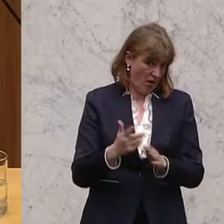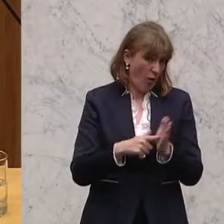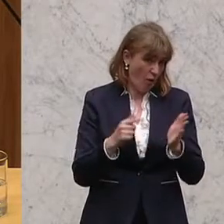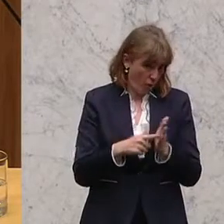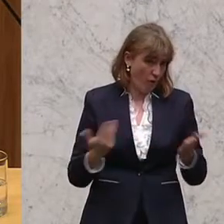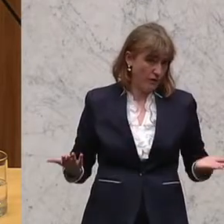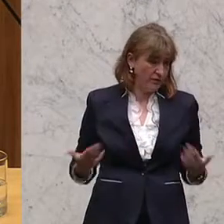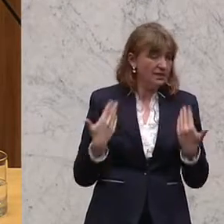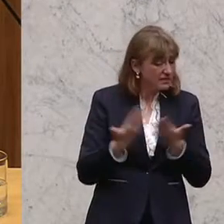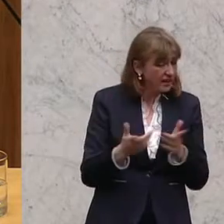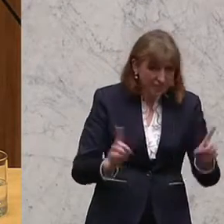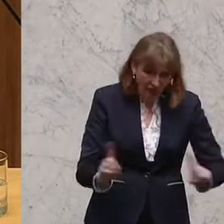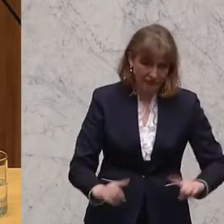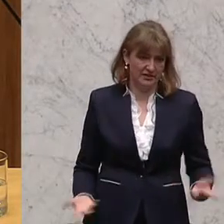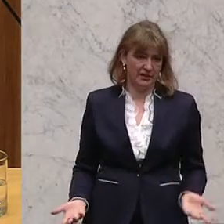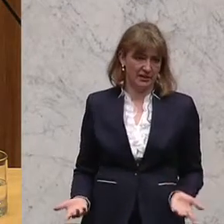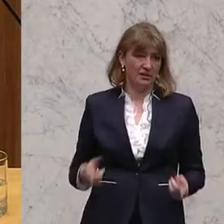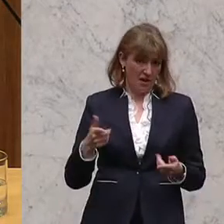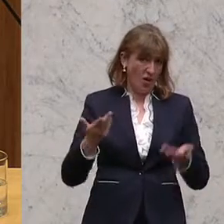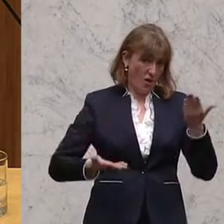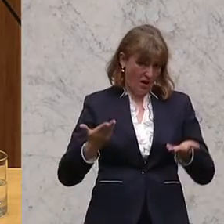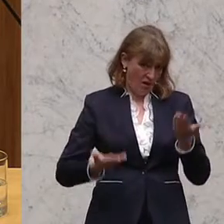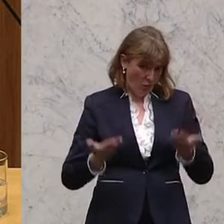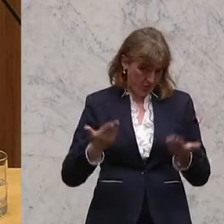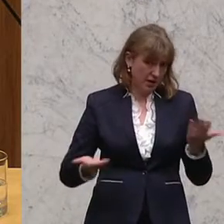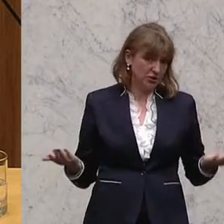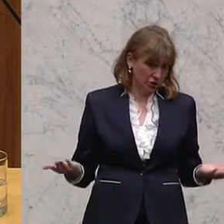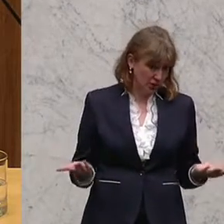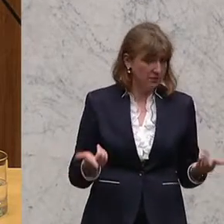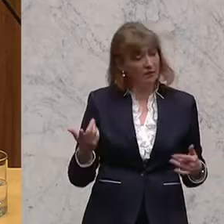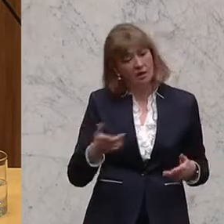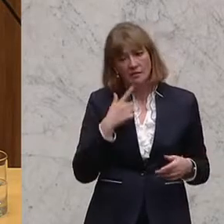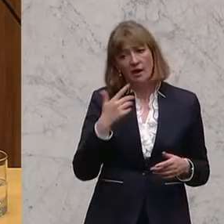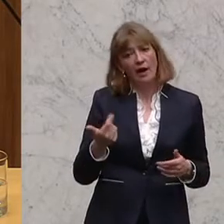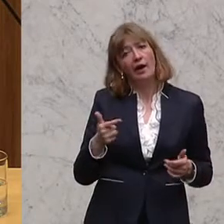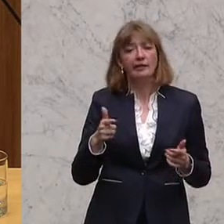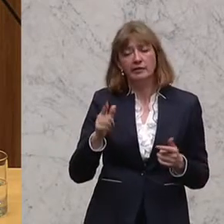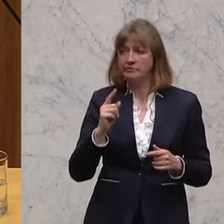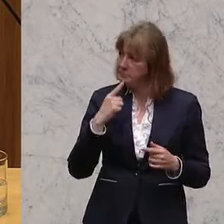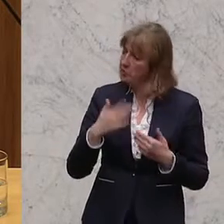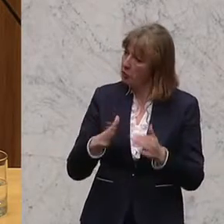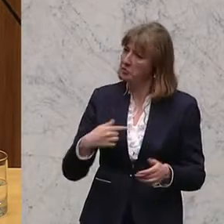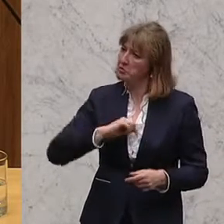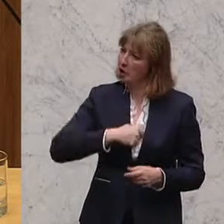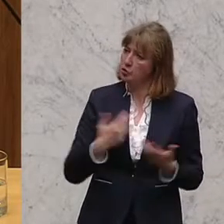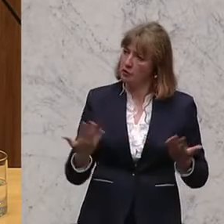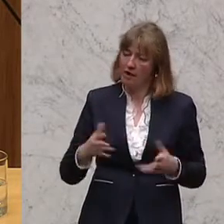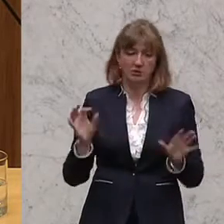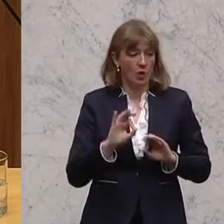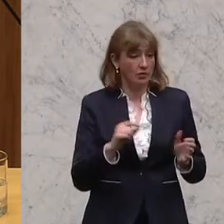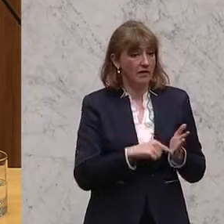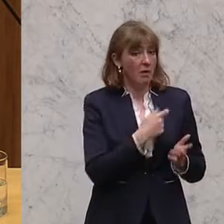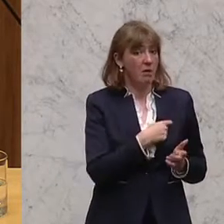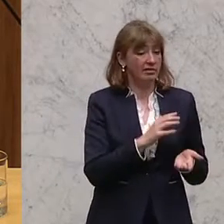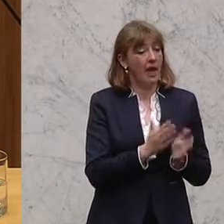das darf es eben nicht sein. Es ist ein kleiner, sehr feiner Unterschied, ob sich jemand zu einer Gesinnung auch bekennt oder ob jemand über das